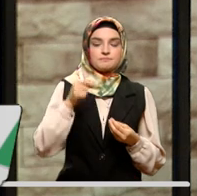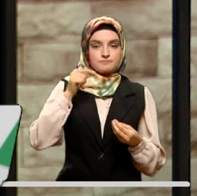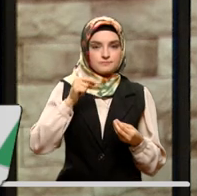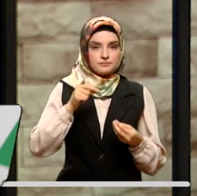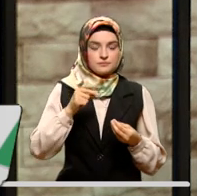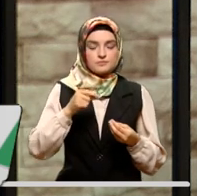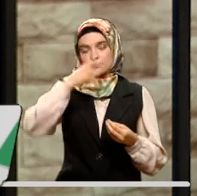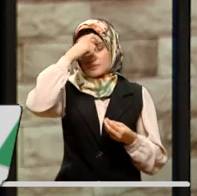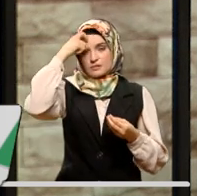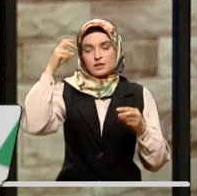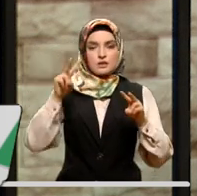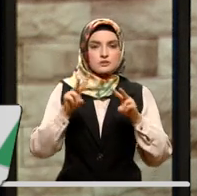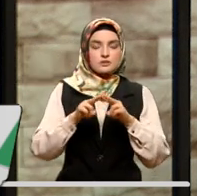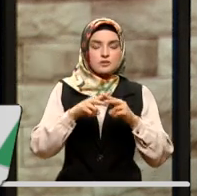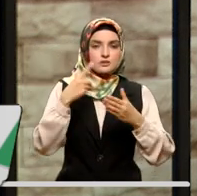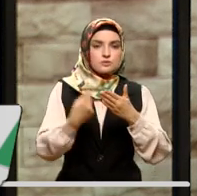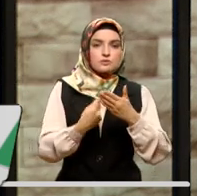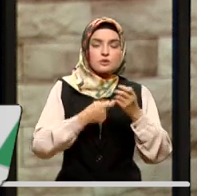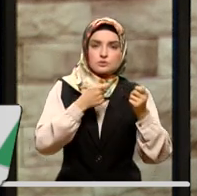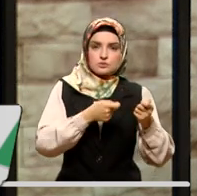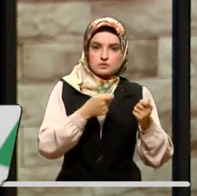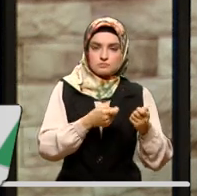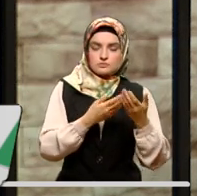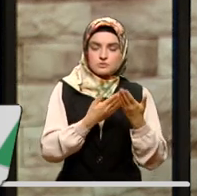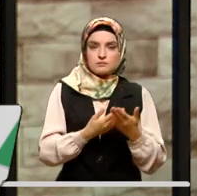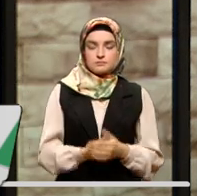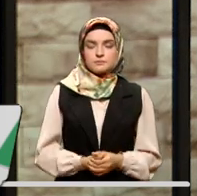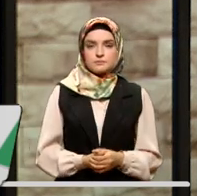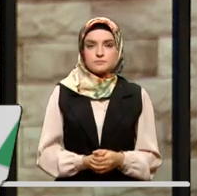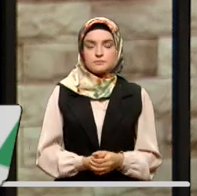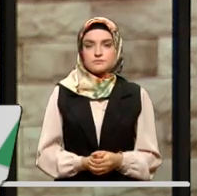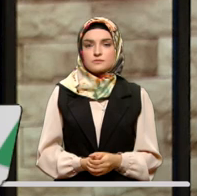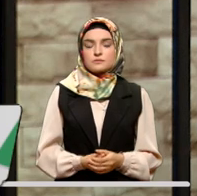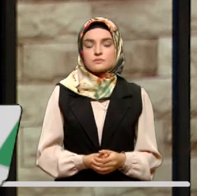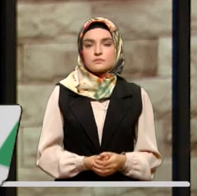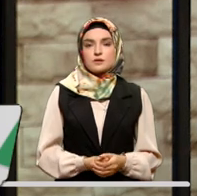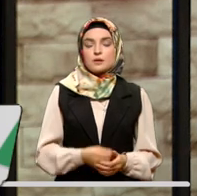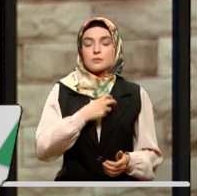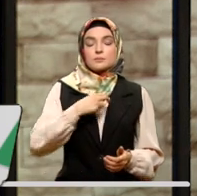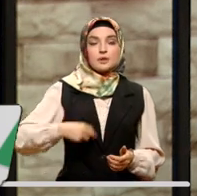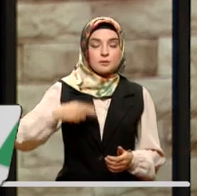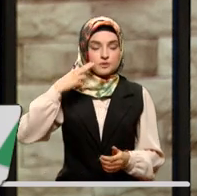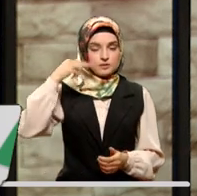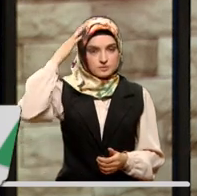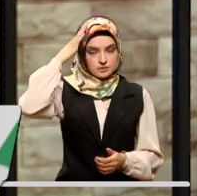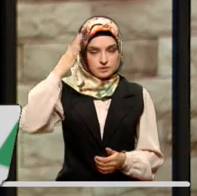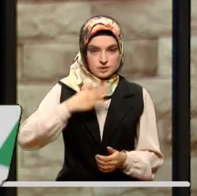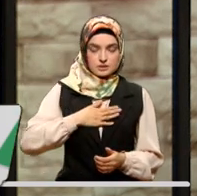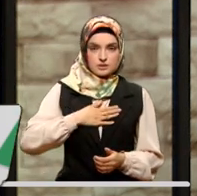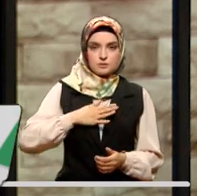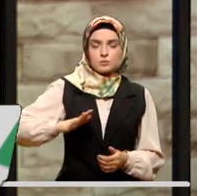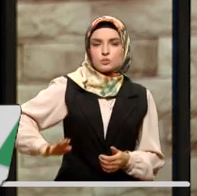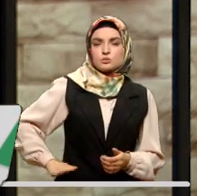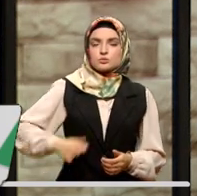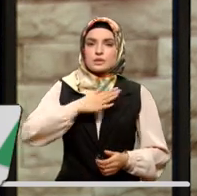adrese işaret edeceğiz birazdan ama söylemek gerekirse Hazreti Peygamber sallallahu aleyhi ve sellem çocuğun